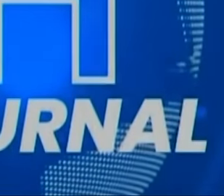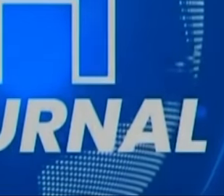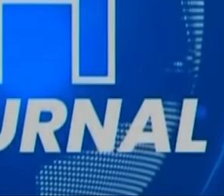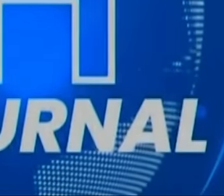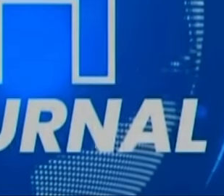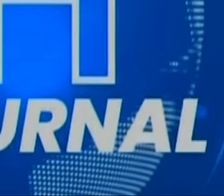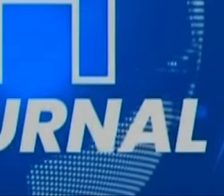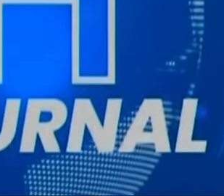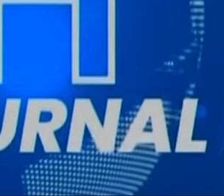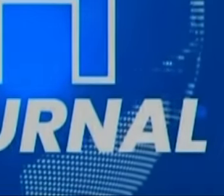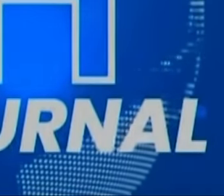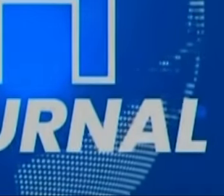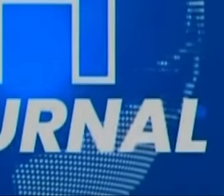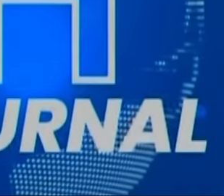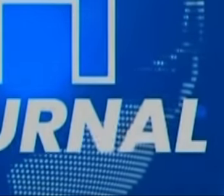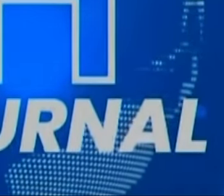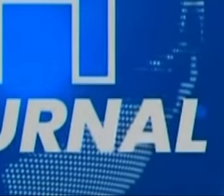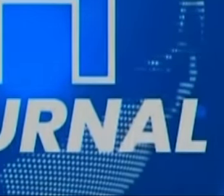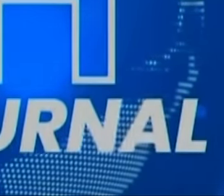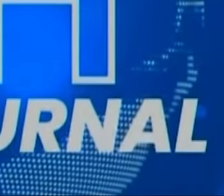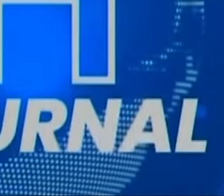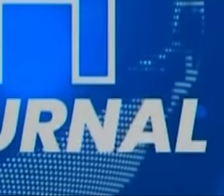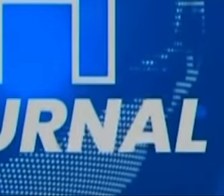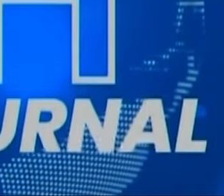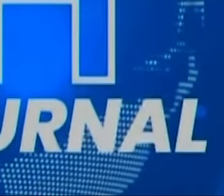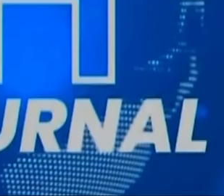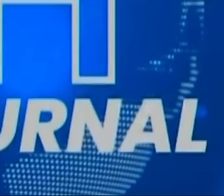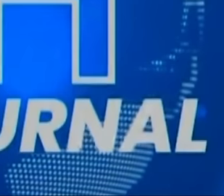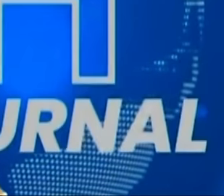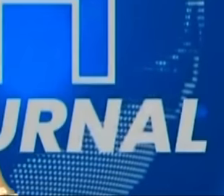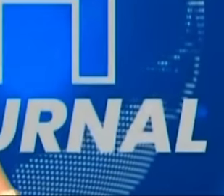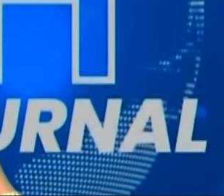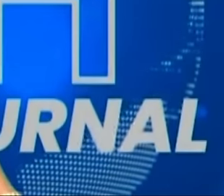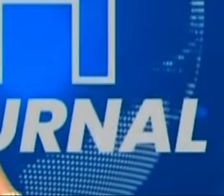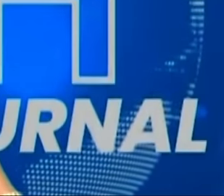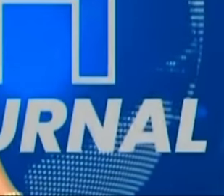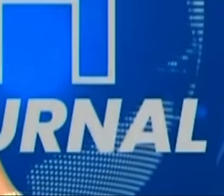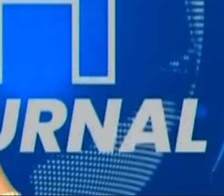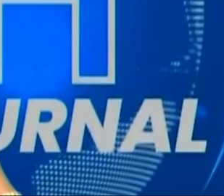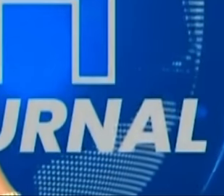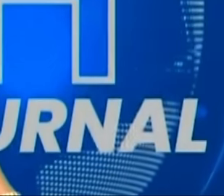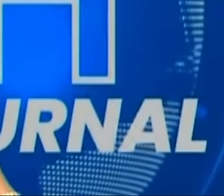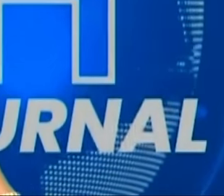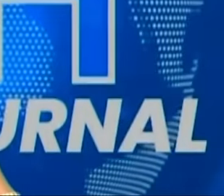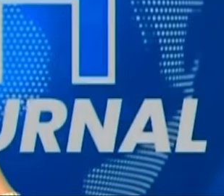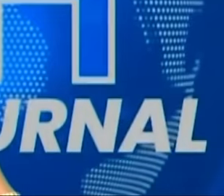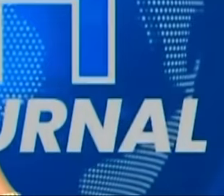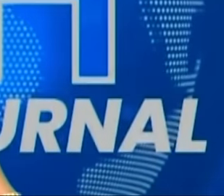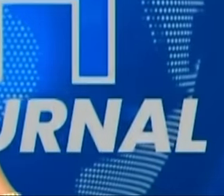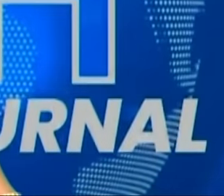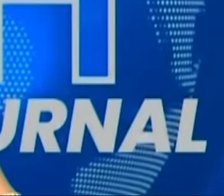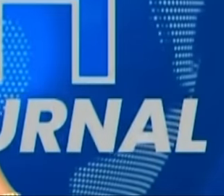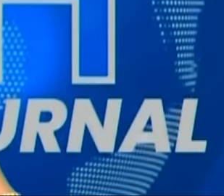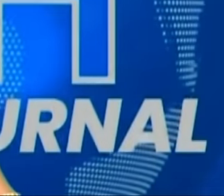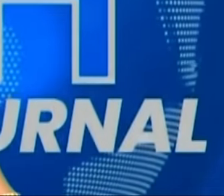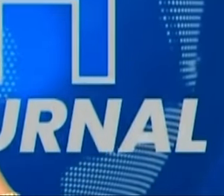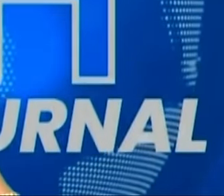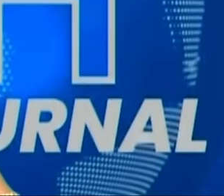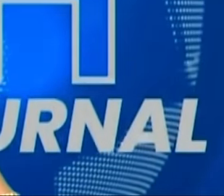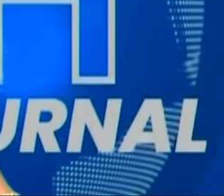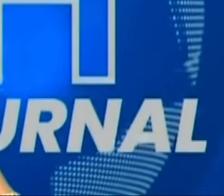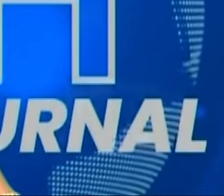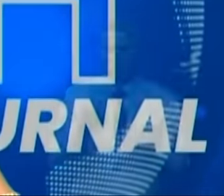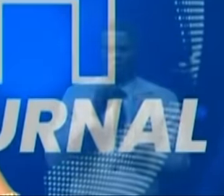Le Parlement japonais souhaite renforcer la coopération parlementaire avec le Parlement congolais. C'est la raison